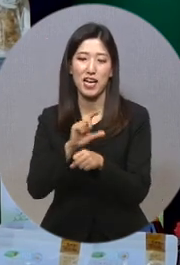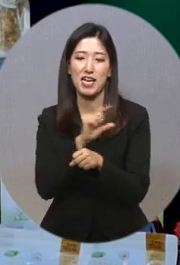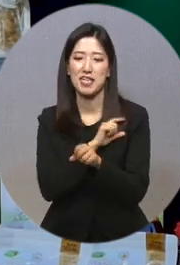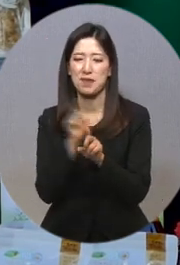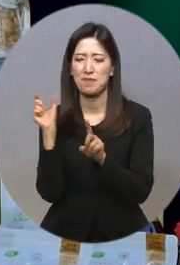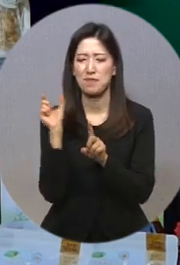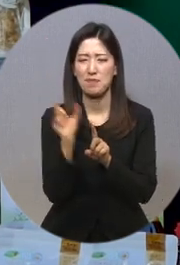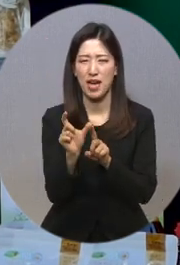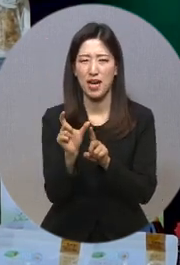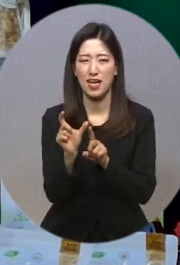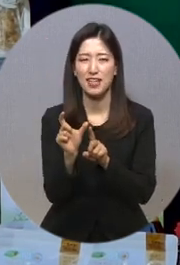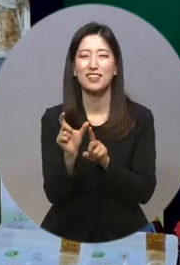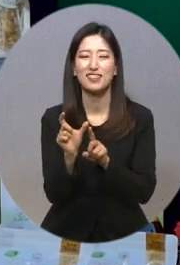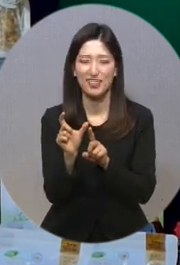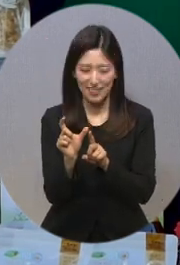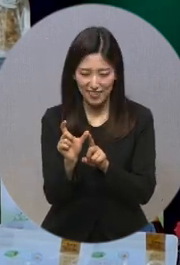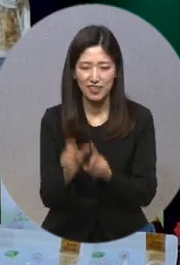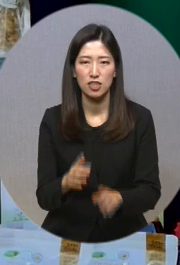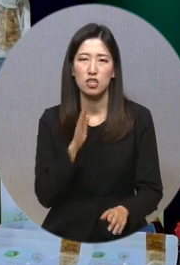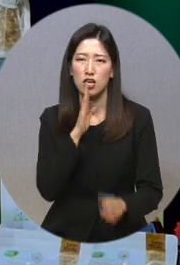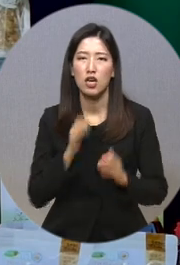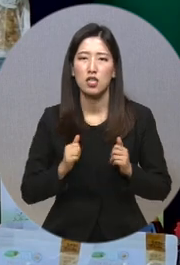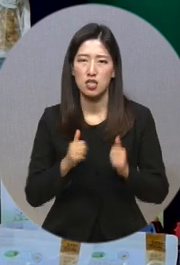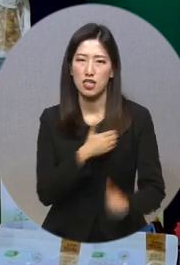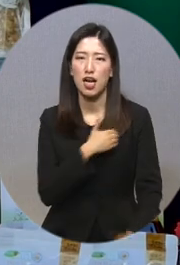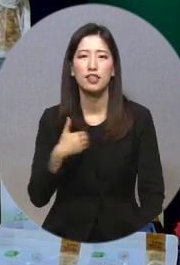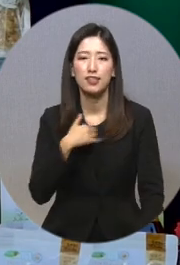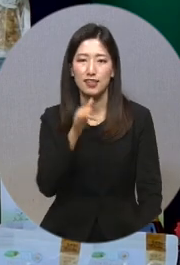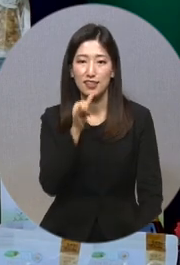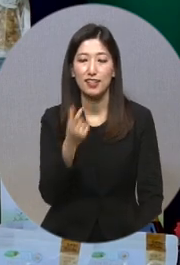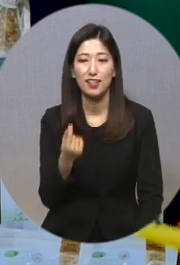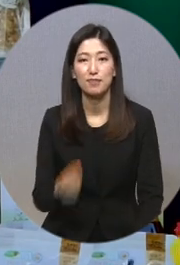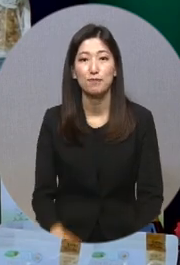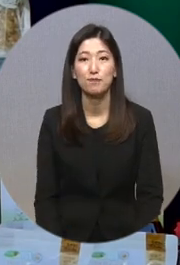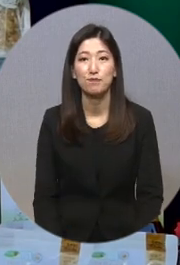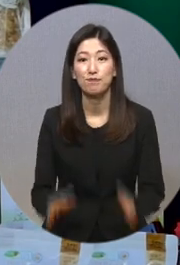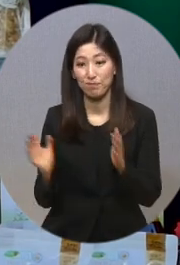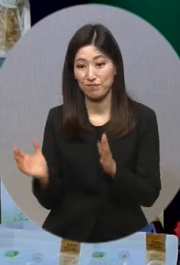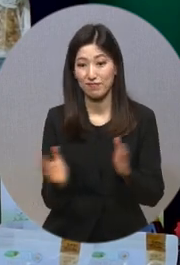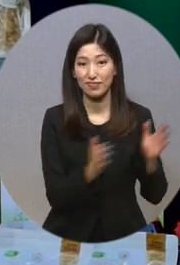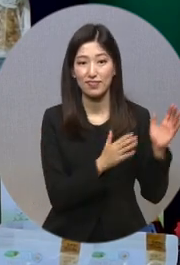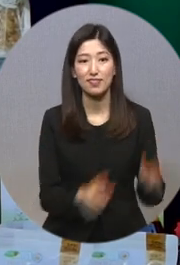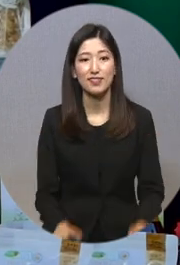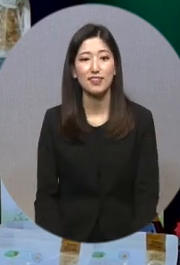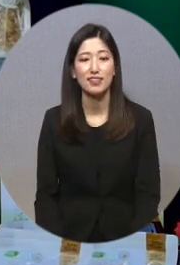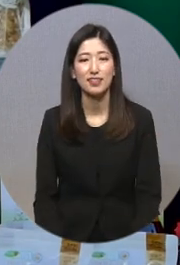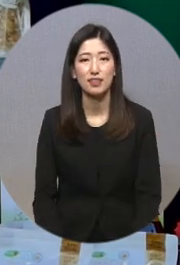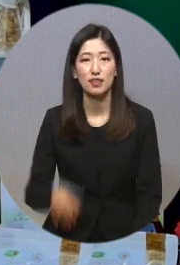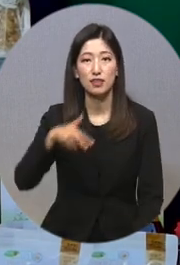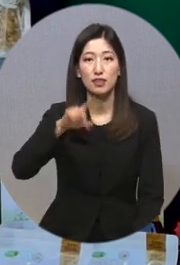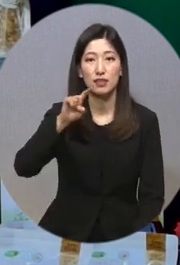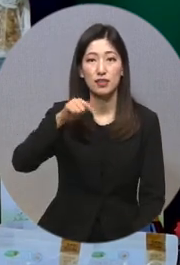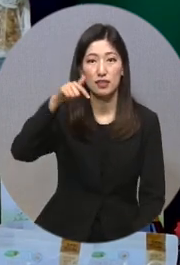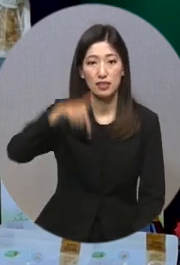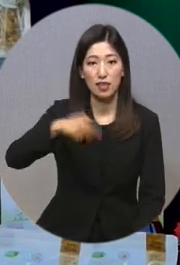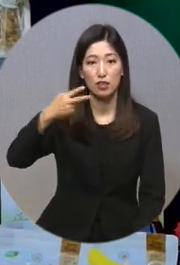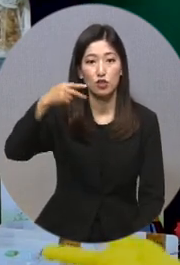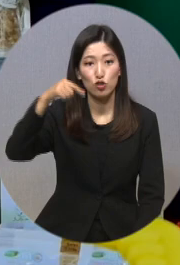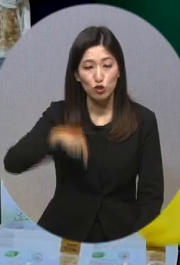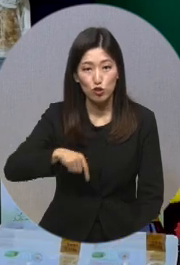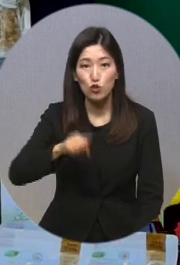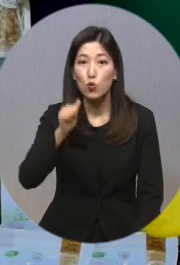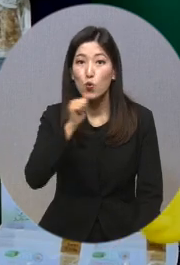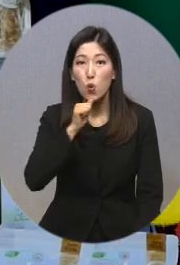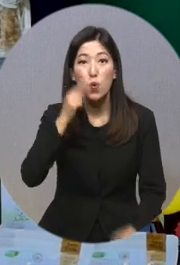넣어서 그러게요. 그만큼 자신 있다는 말씀인 것 같습니다. 자, 이번에는요 작두콩차 모르잉가차를 만들고